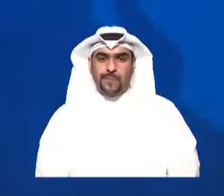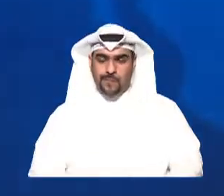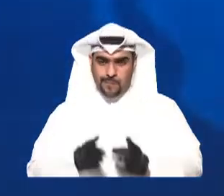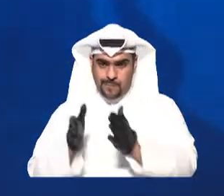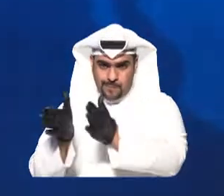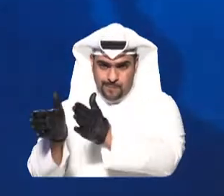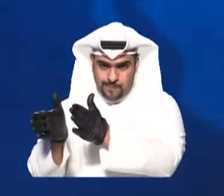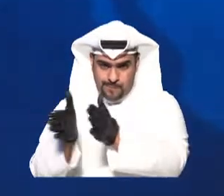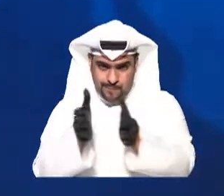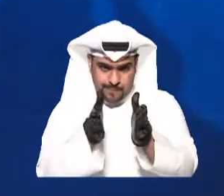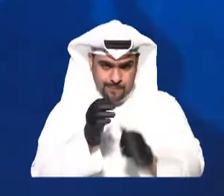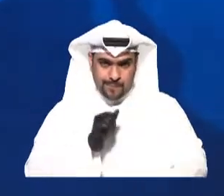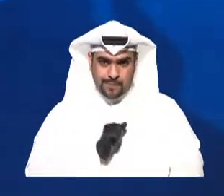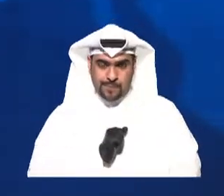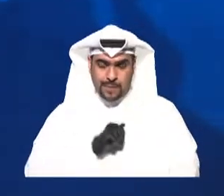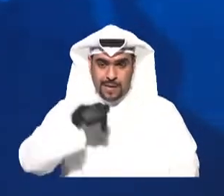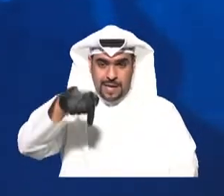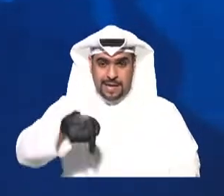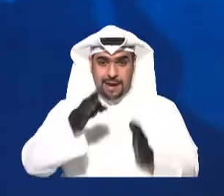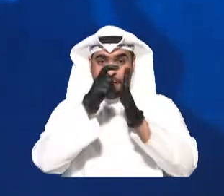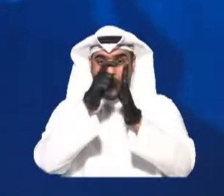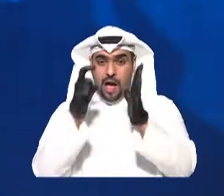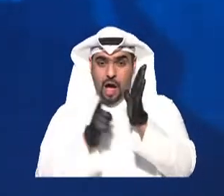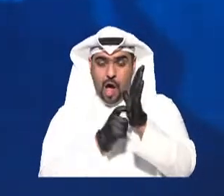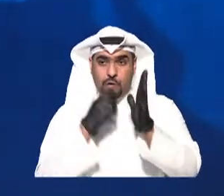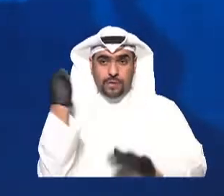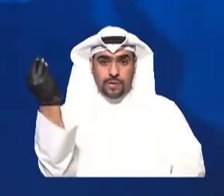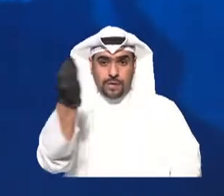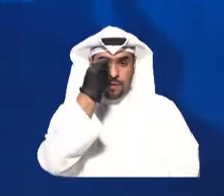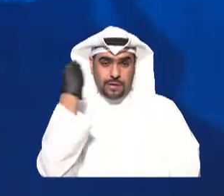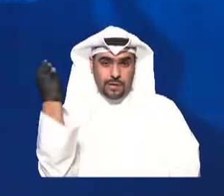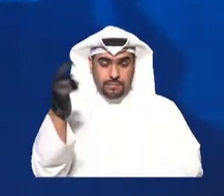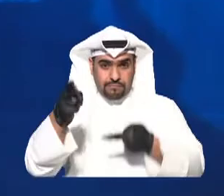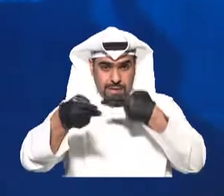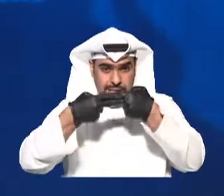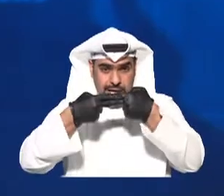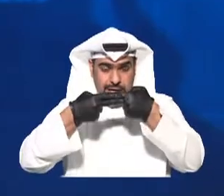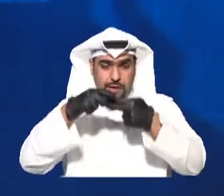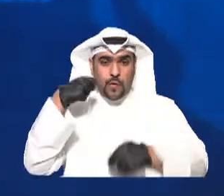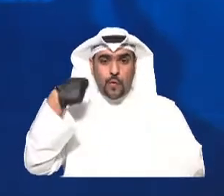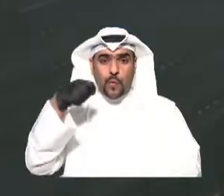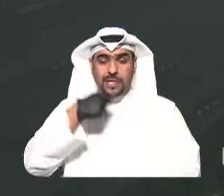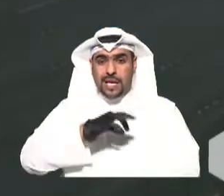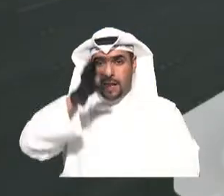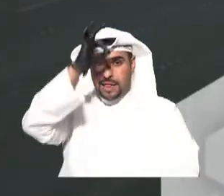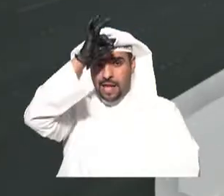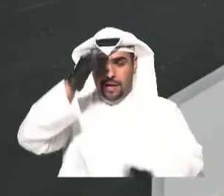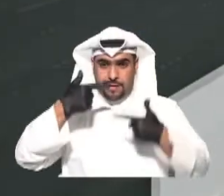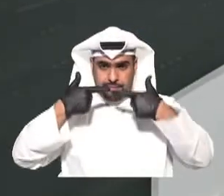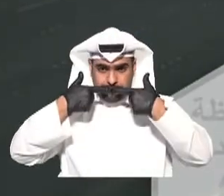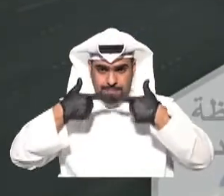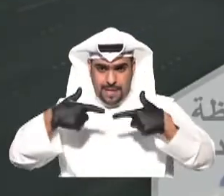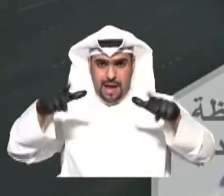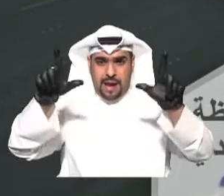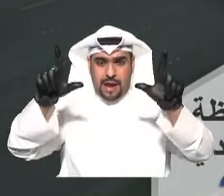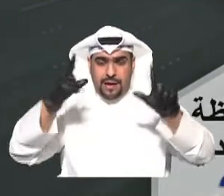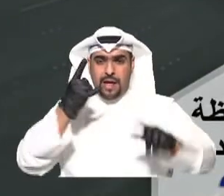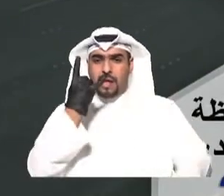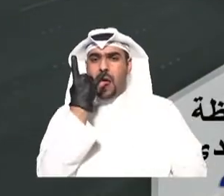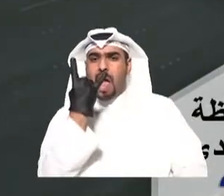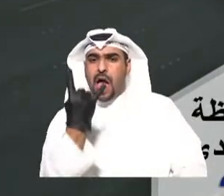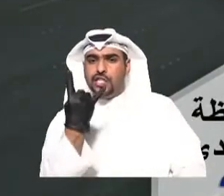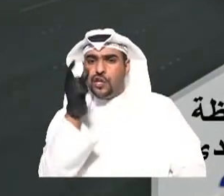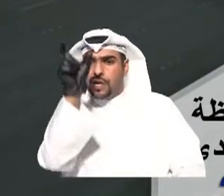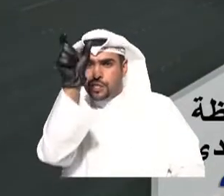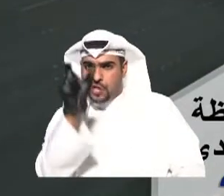استمرارا لتطبيق قرار حظر التجول الجزئي، أعلنت وزارة الداخلية تحرير 10 مخالفات لقرار حظر